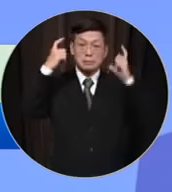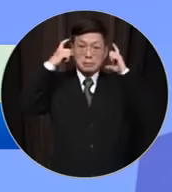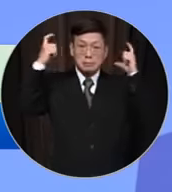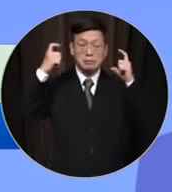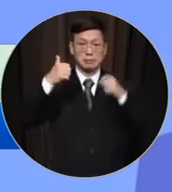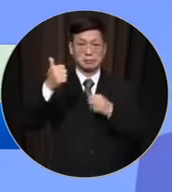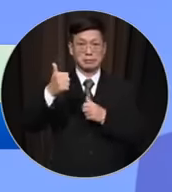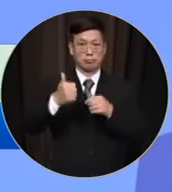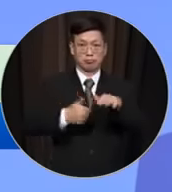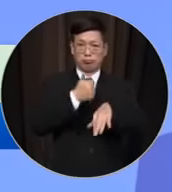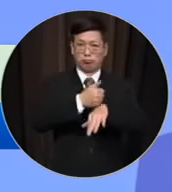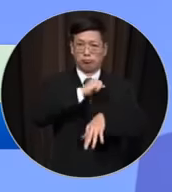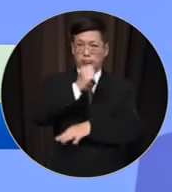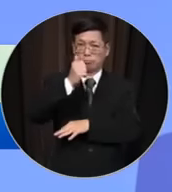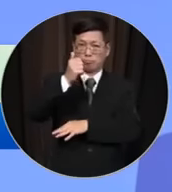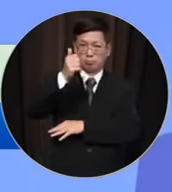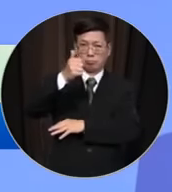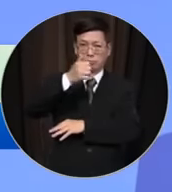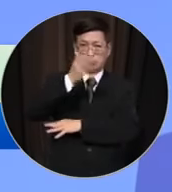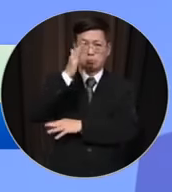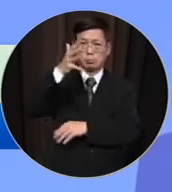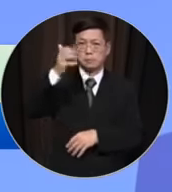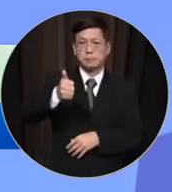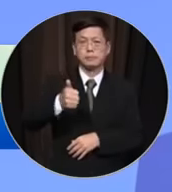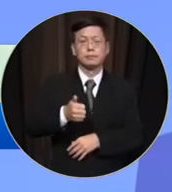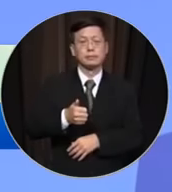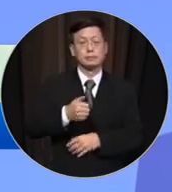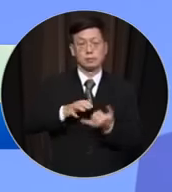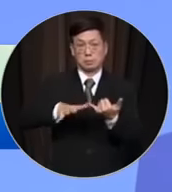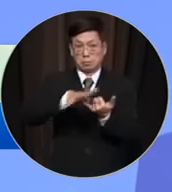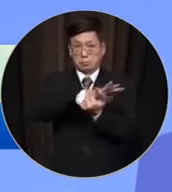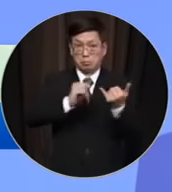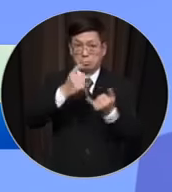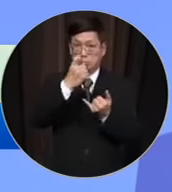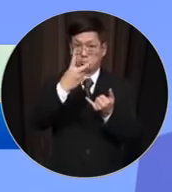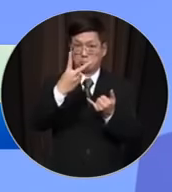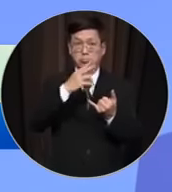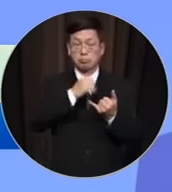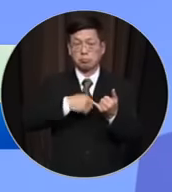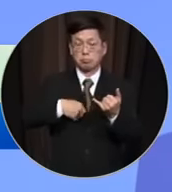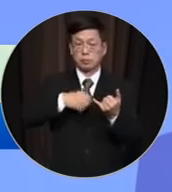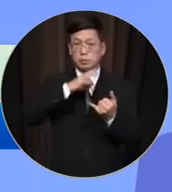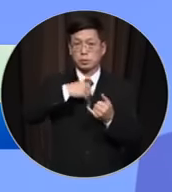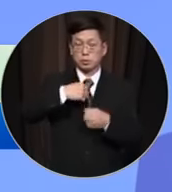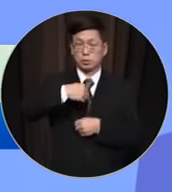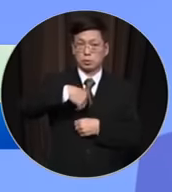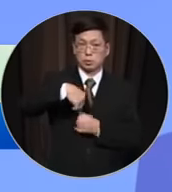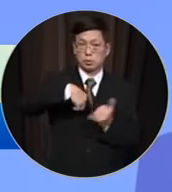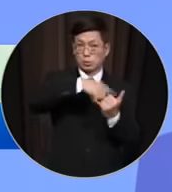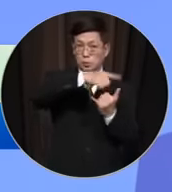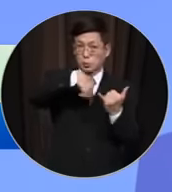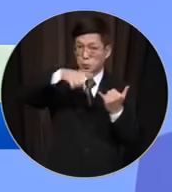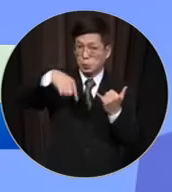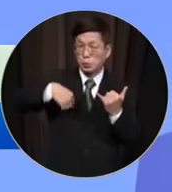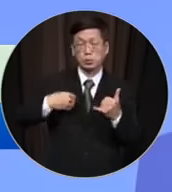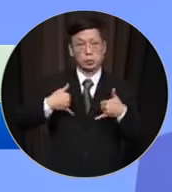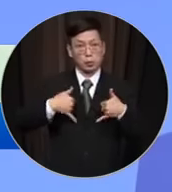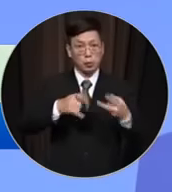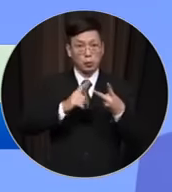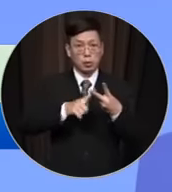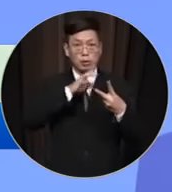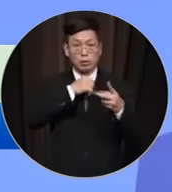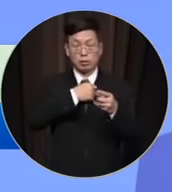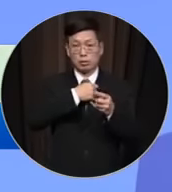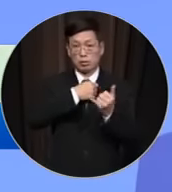主席担任省长的时候，全台湾12条东西向快速道路以及南北向的省